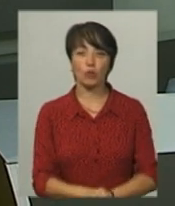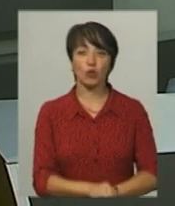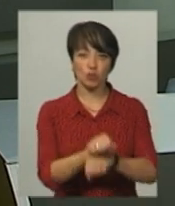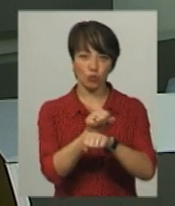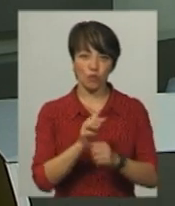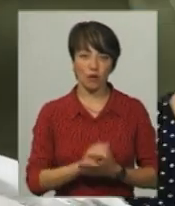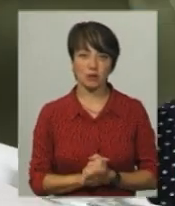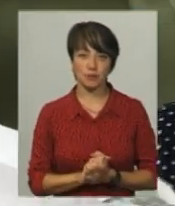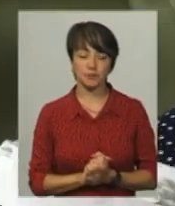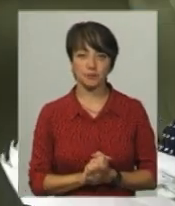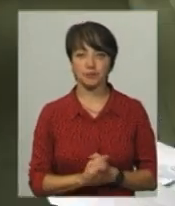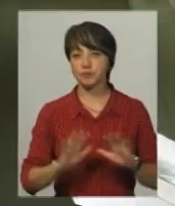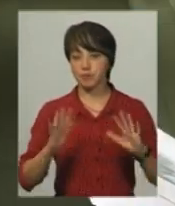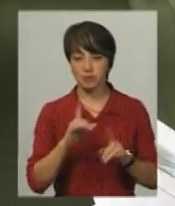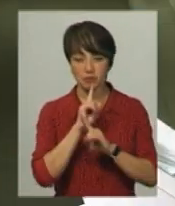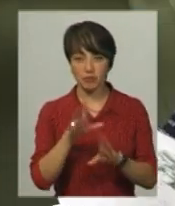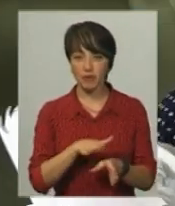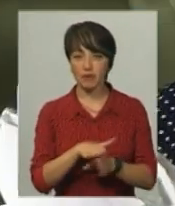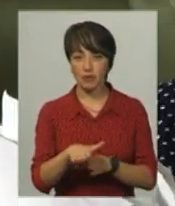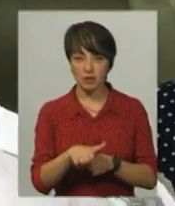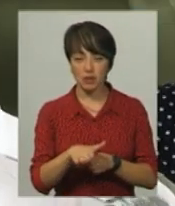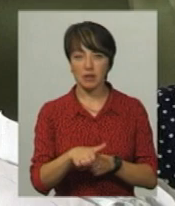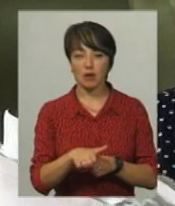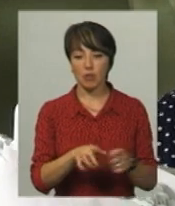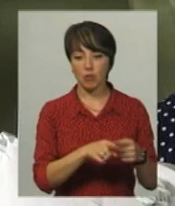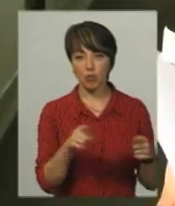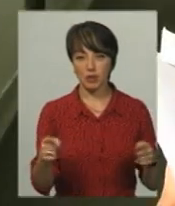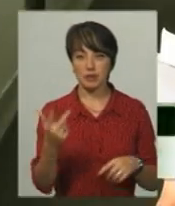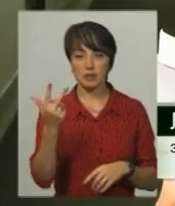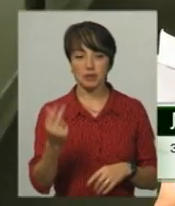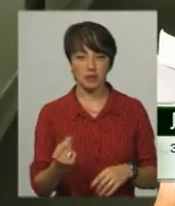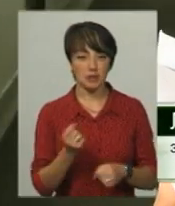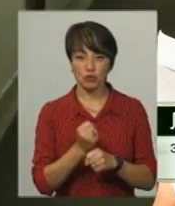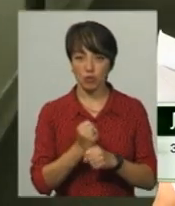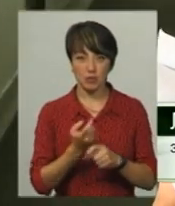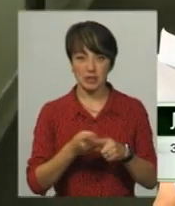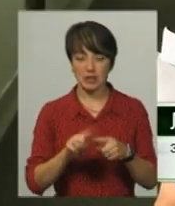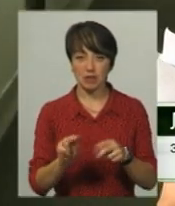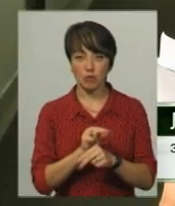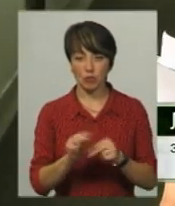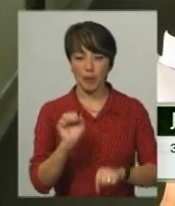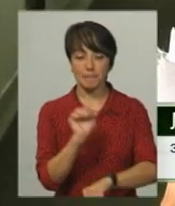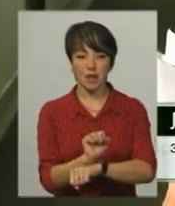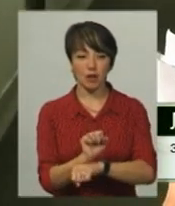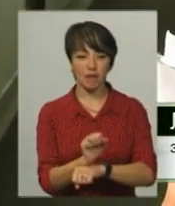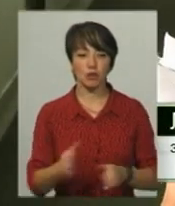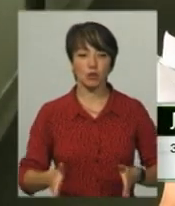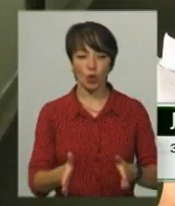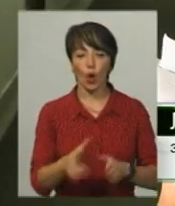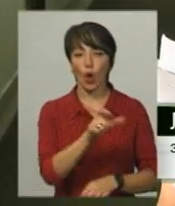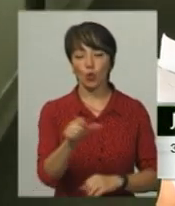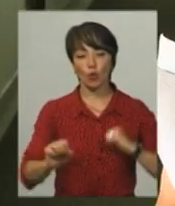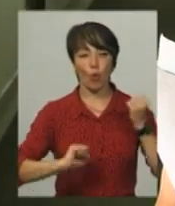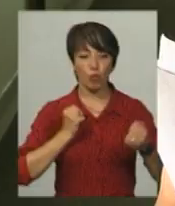протесту. В разі, якщо не буде виконання на протязі 3 днів, не зробляться ямочні, ми будемо перекривати дороги. Люди обурені,